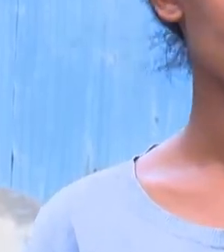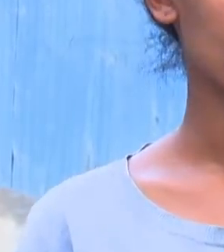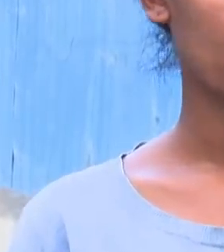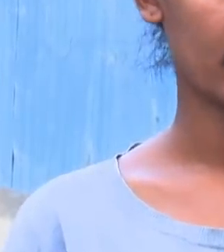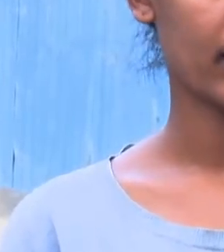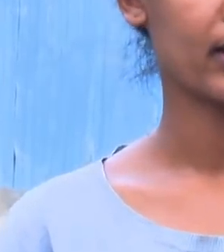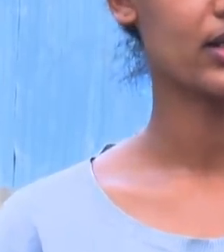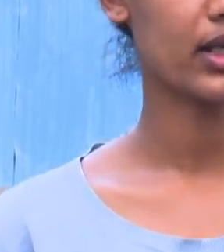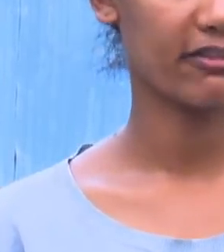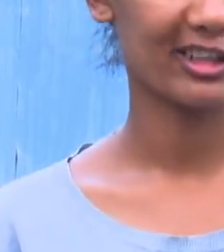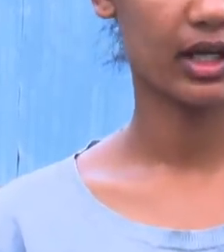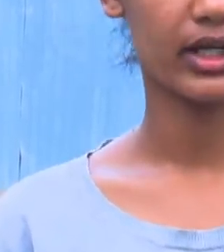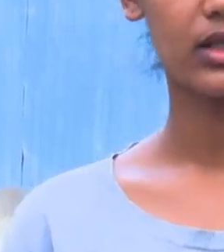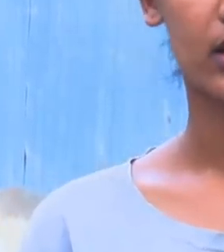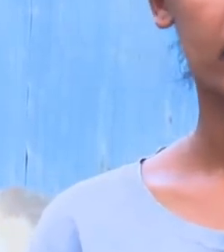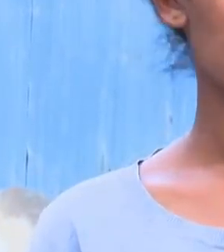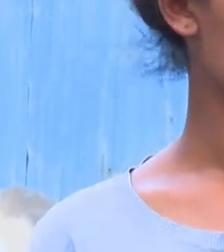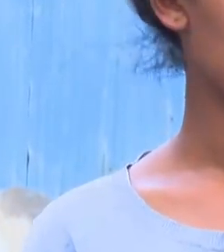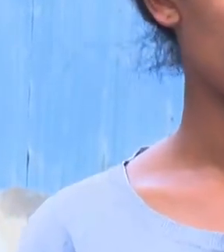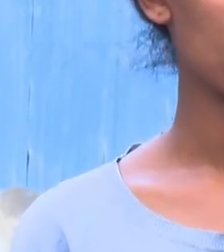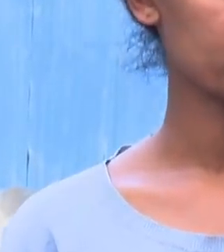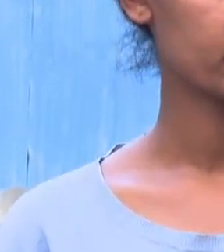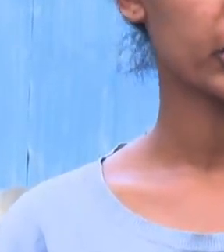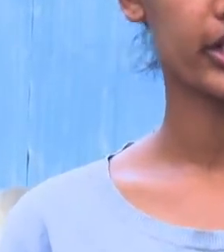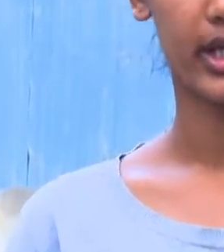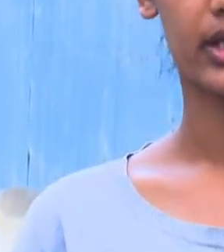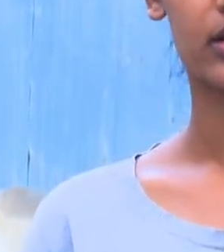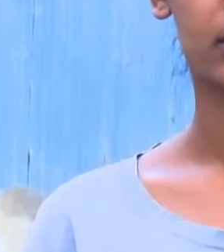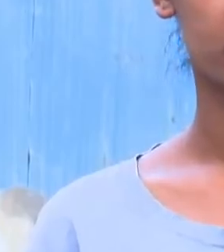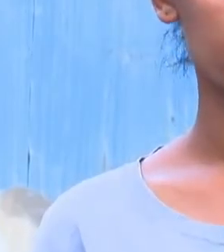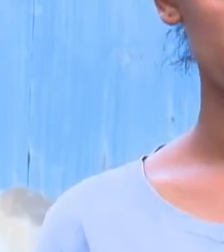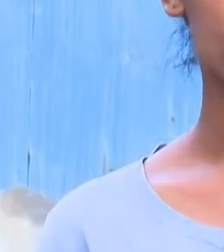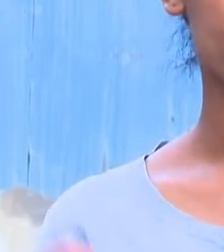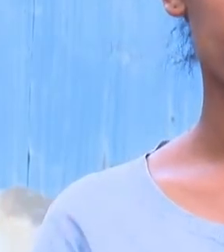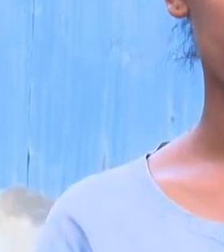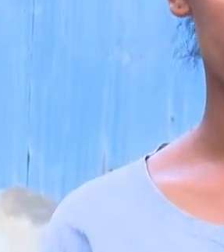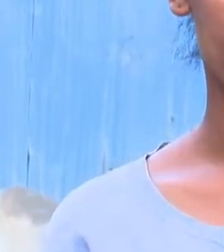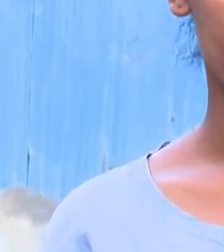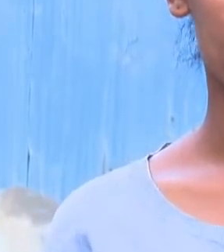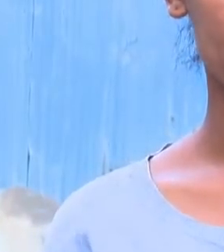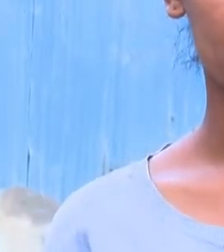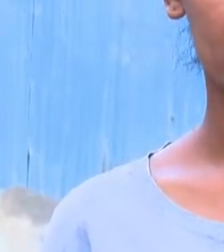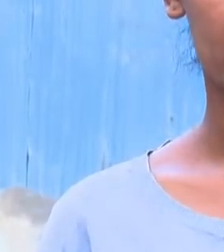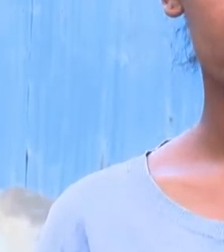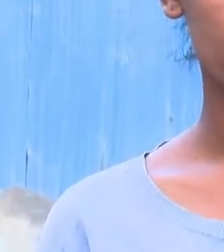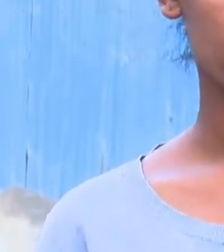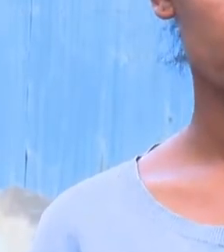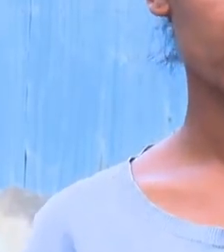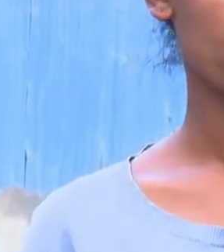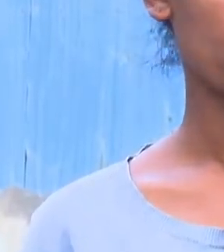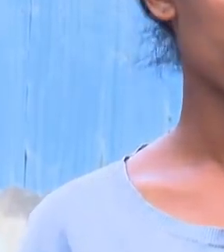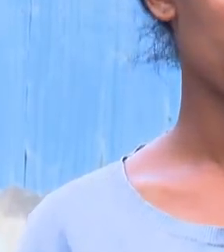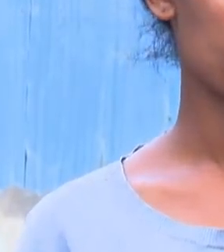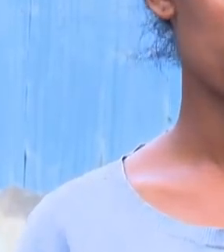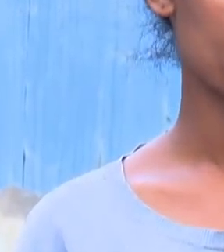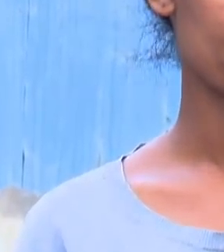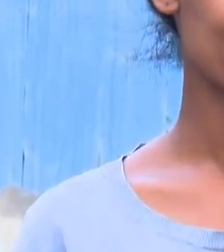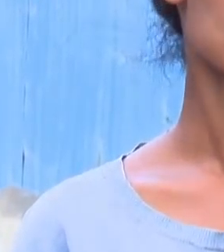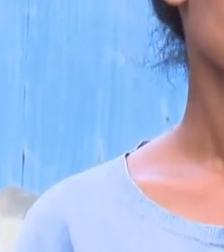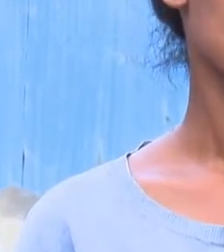አለን፣ ካናል አለ፣ ካልቨርት አለ፣ ግሪነሪ አለ፣ ሼድ አለ፣ እንዲሁም የመንገድ መብራትና ከዛ ውጪ ደግሞ ያው ዓለም